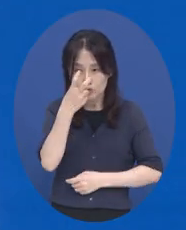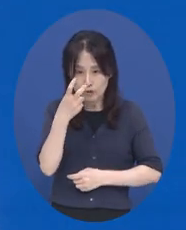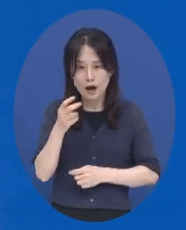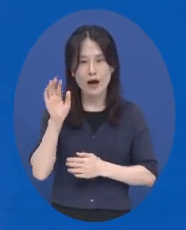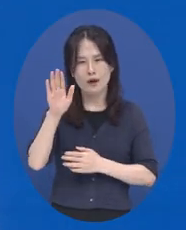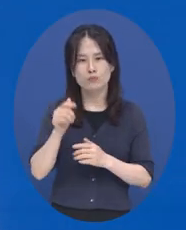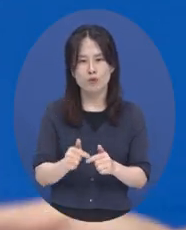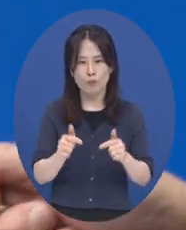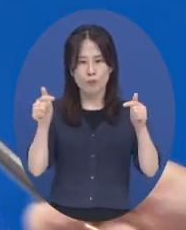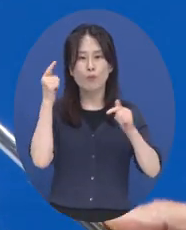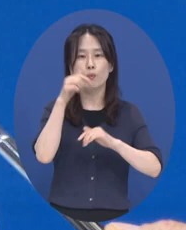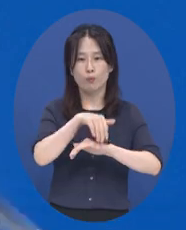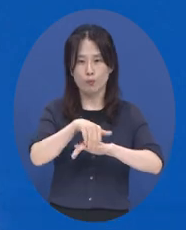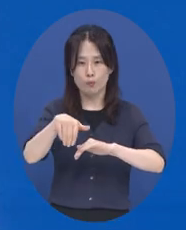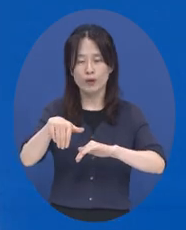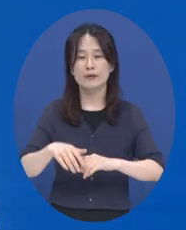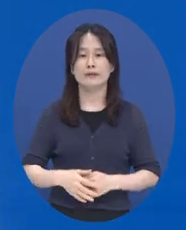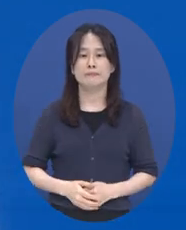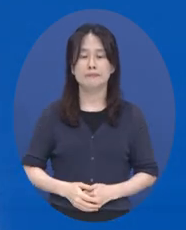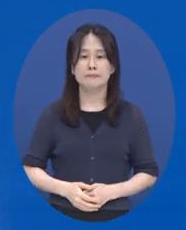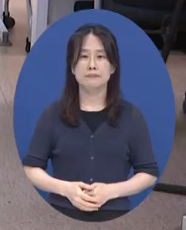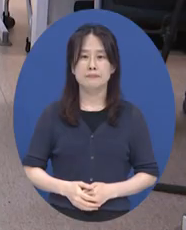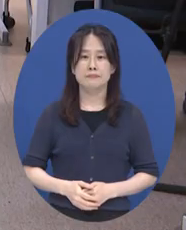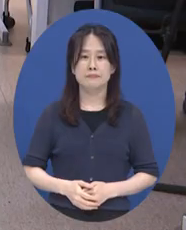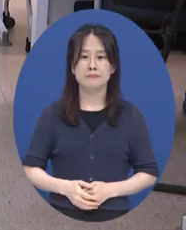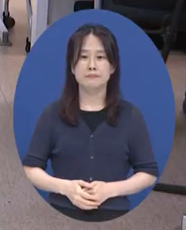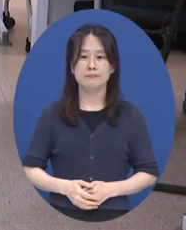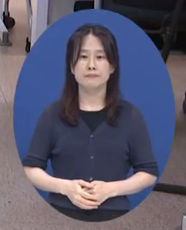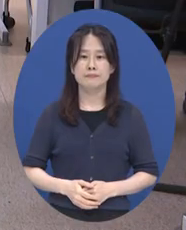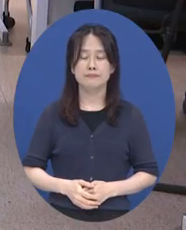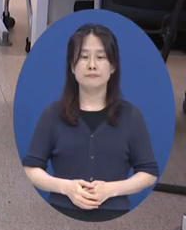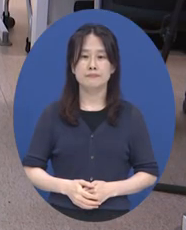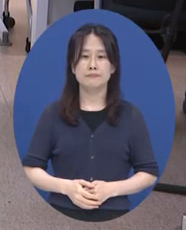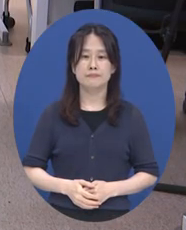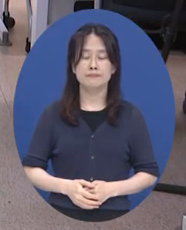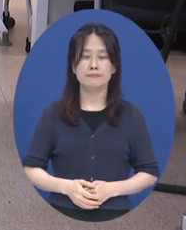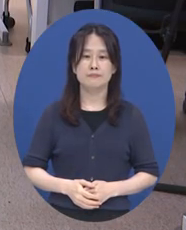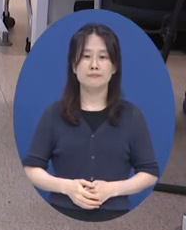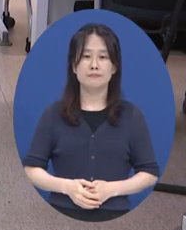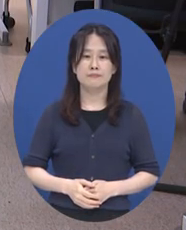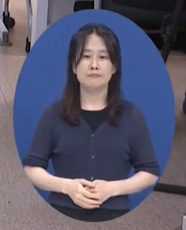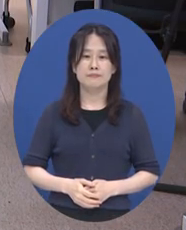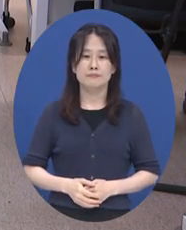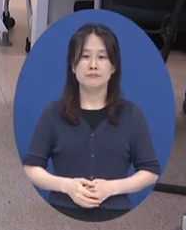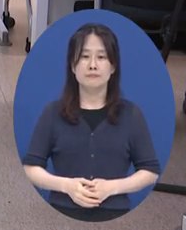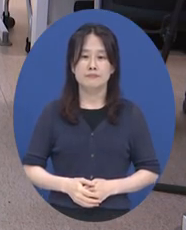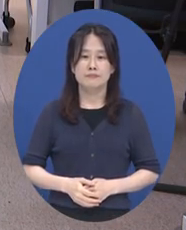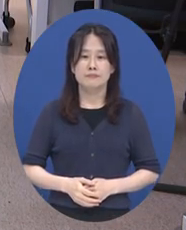앞으로 더 확대할 방침이라고 밝혔습니다. 경기지TV 최지연입니다.